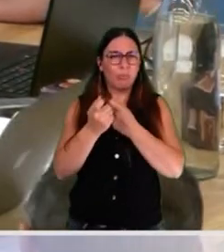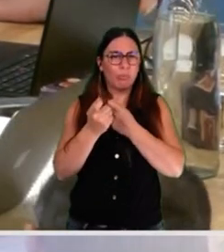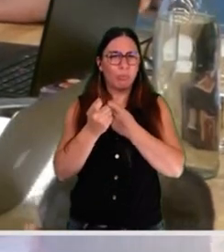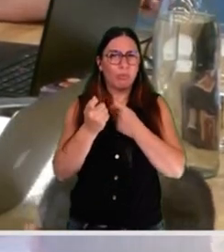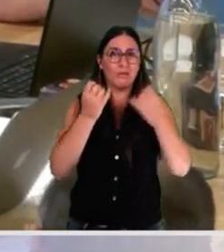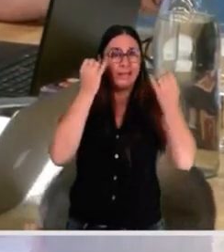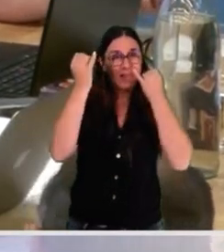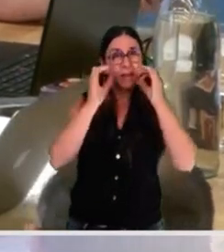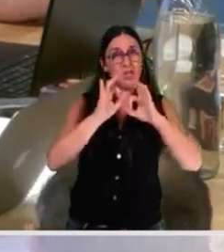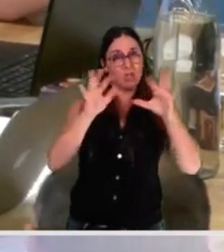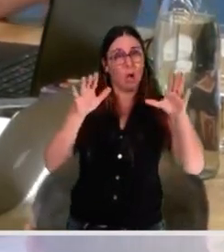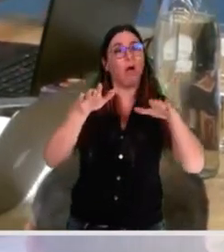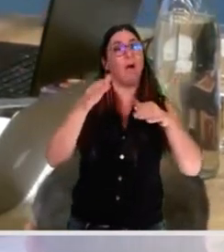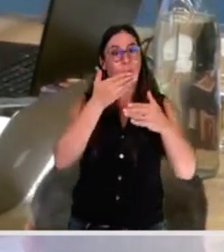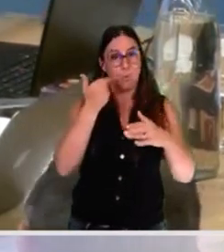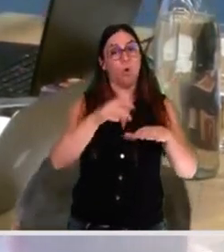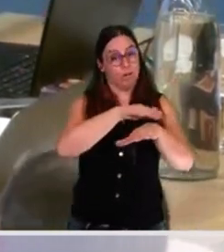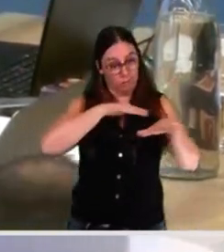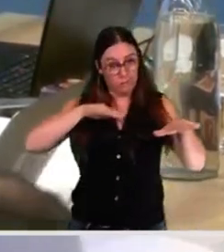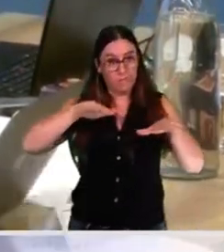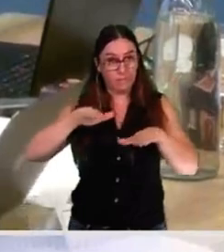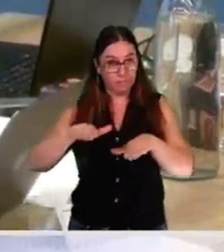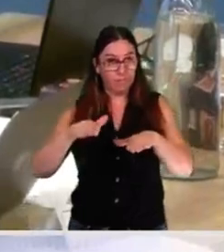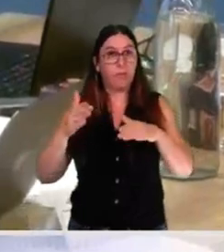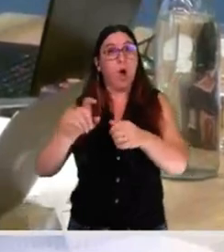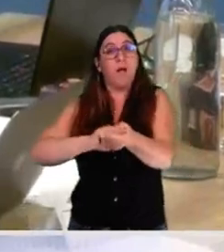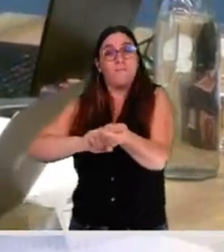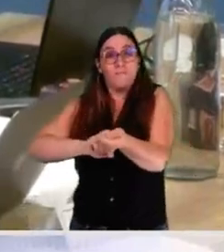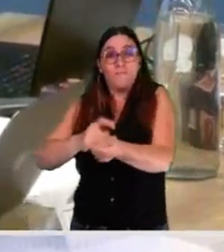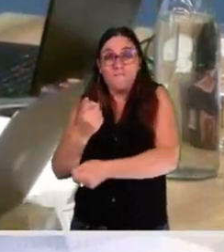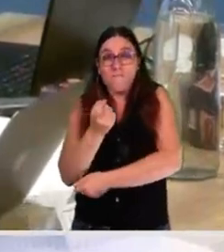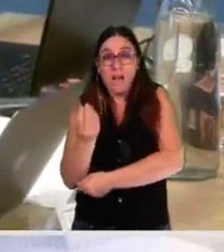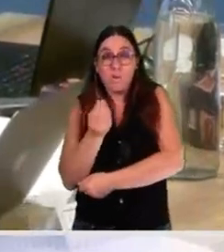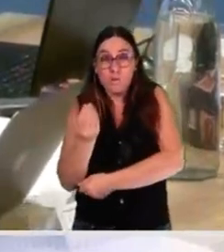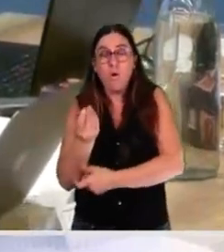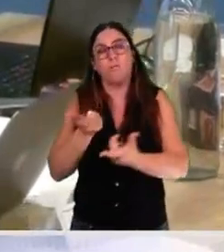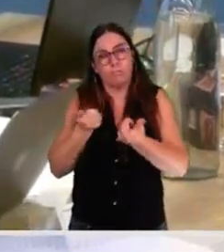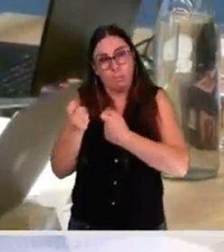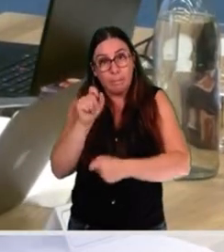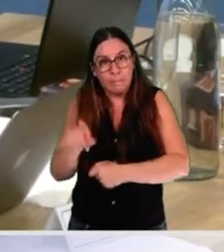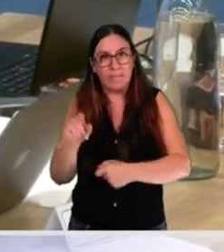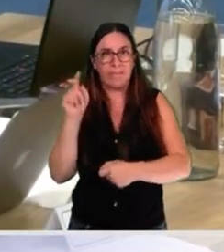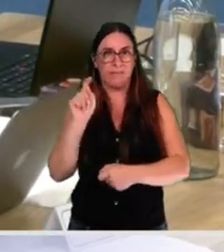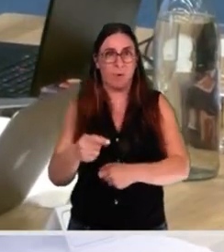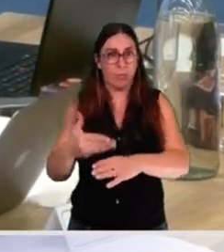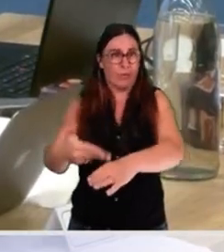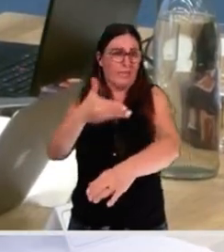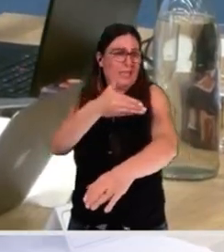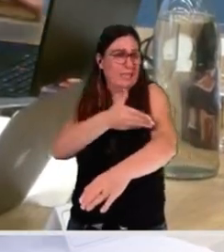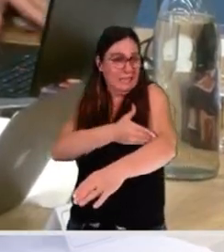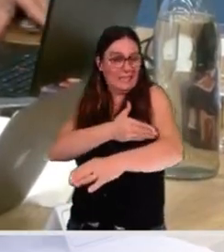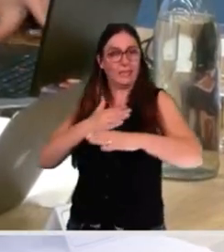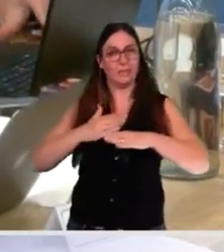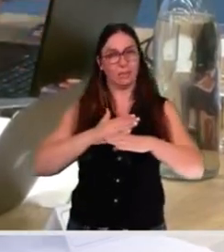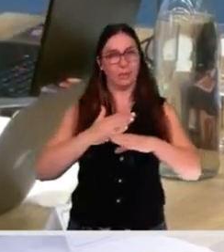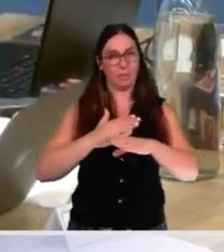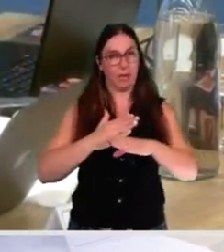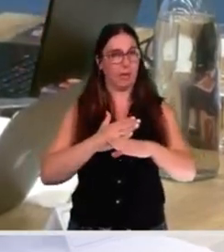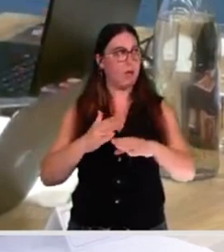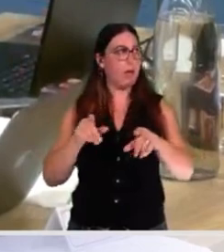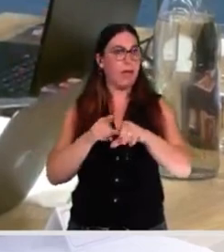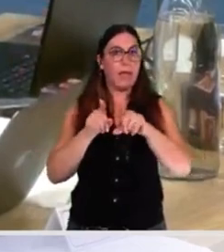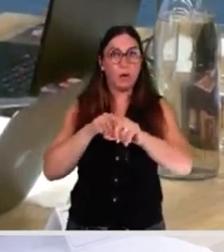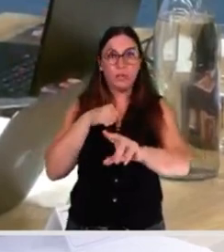en parallèle on ne traitait pas les origines, afin d'anticiper et d'apporter